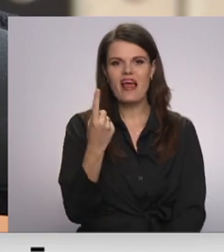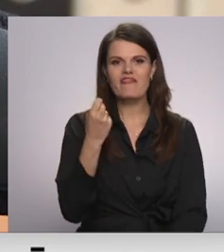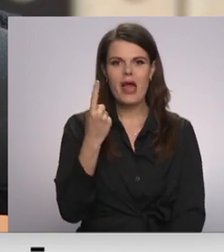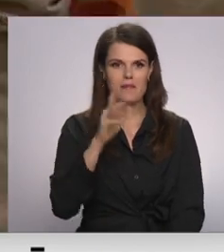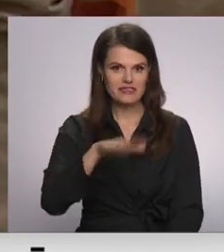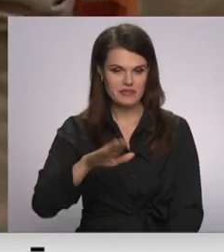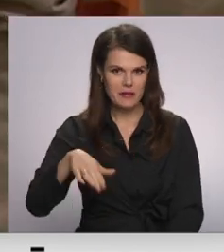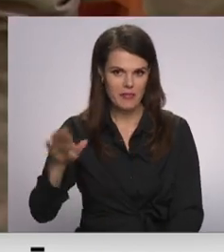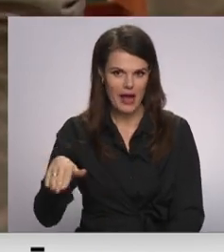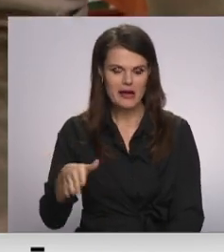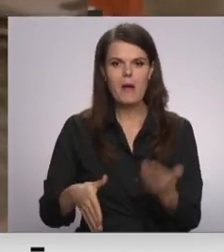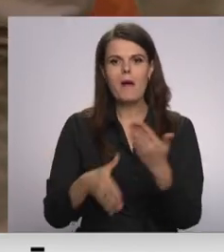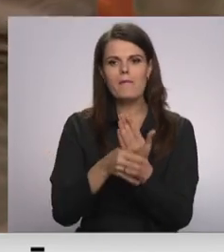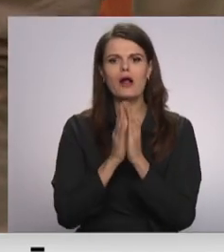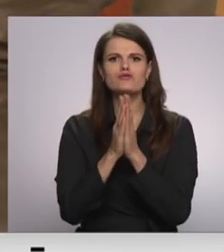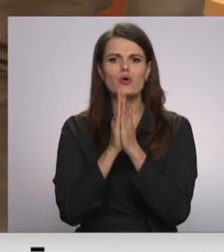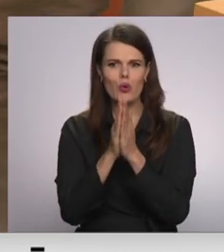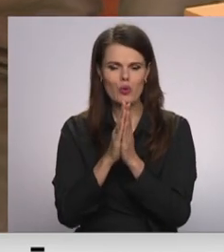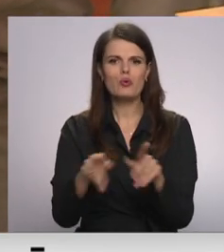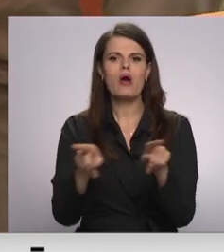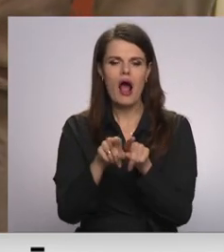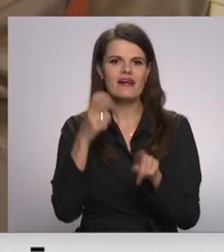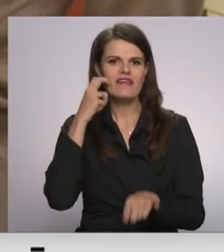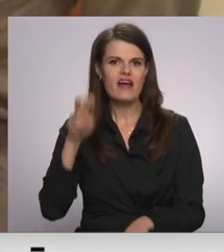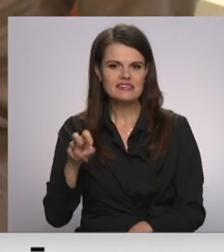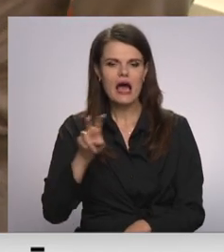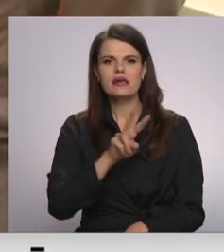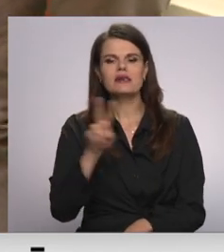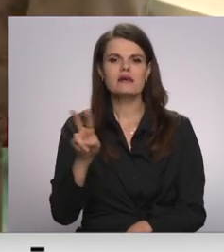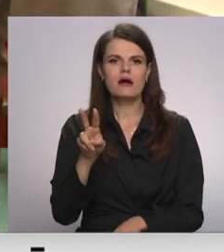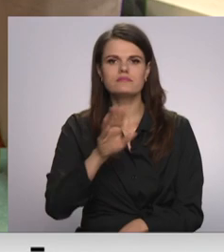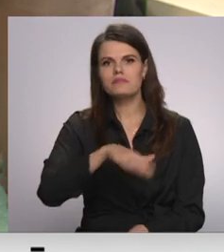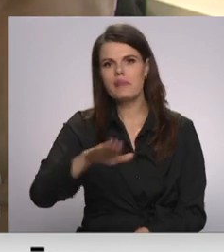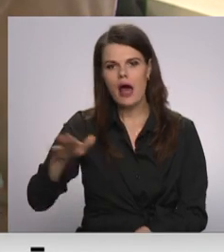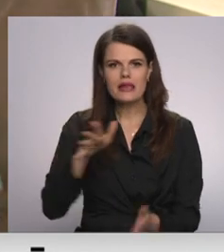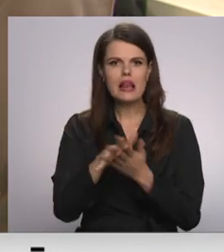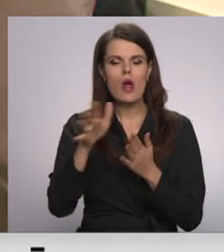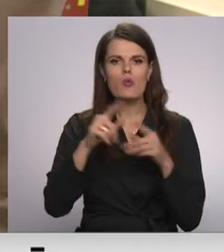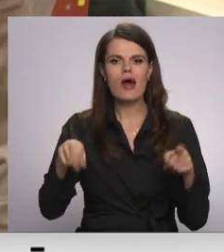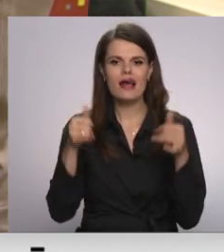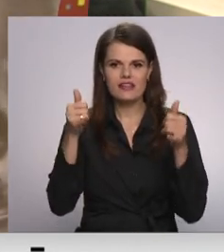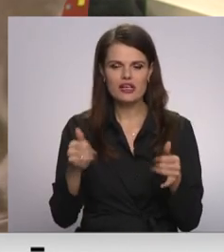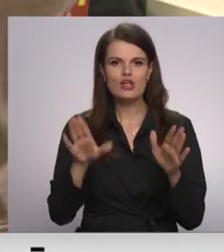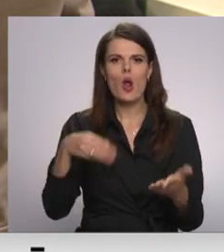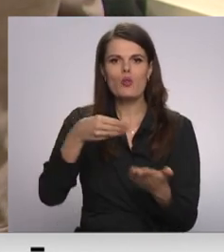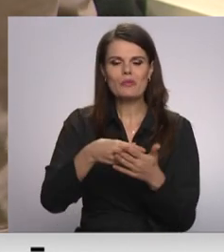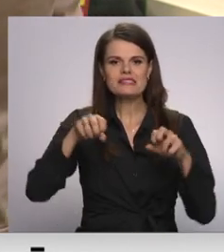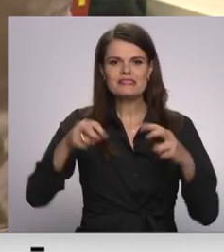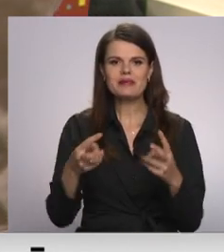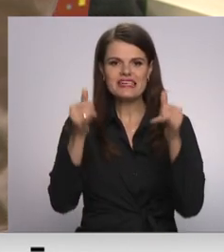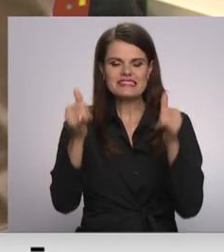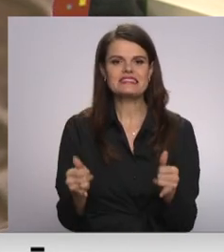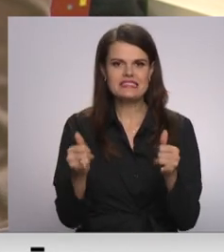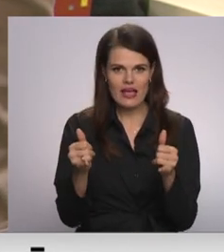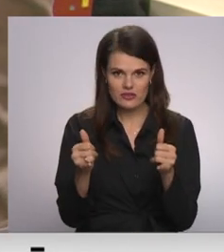bērniem. Palīdzības lūgumi ir arī no vecākiem, kuru bērni lieto ratiņkrēslus, sēdēšanas sistēmu iegādei. Valsts